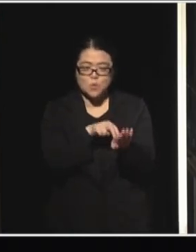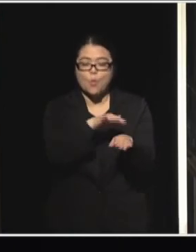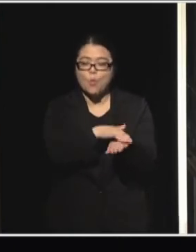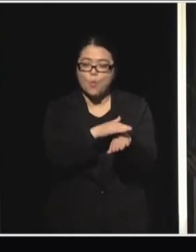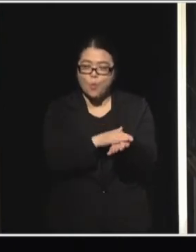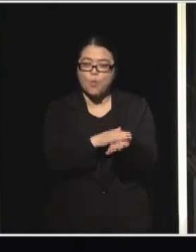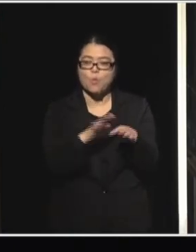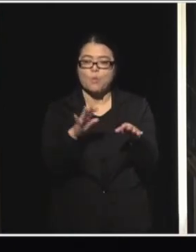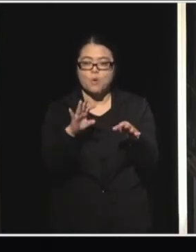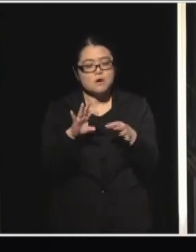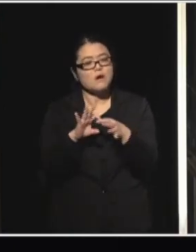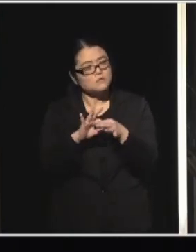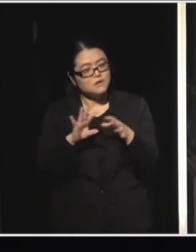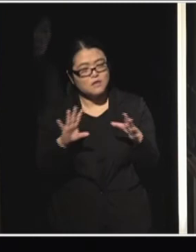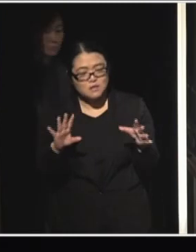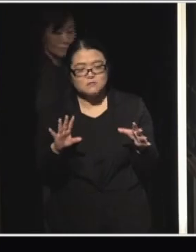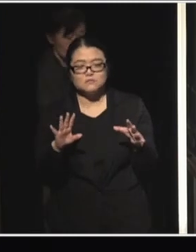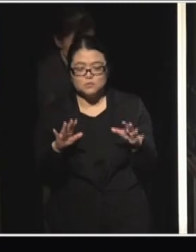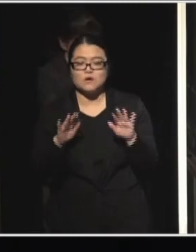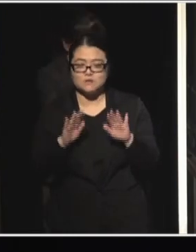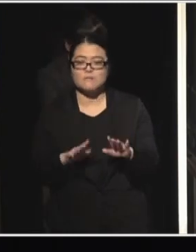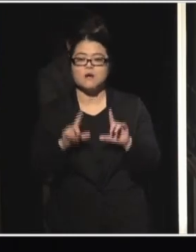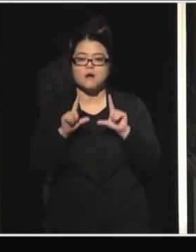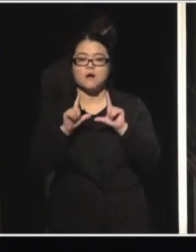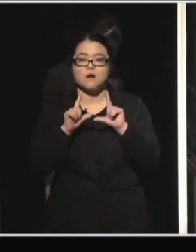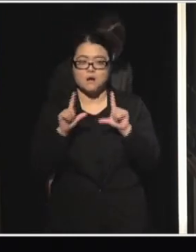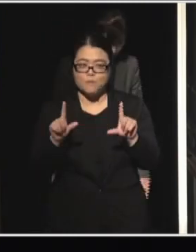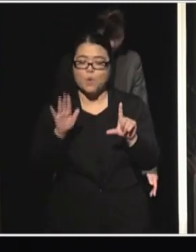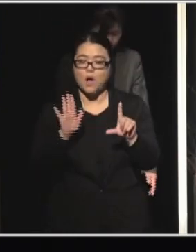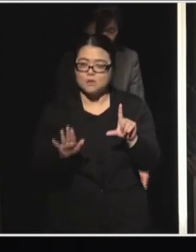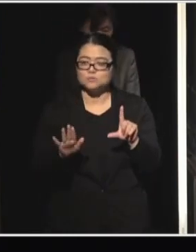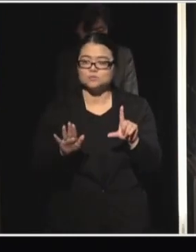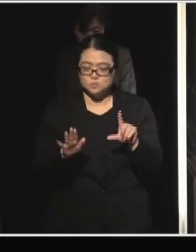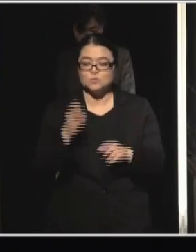ていることかなというふうにえお